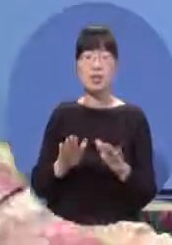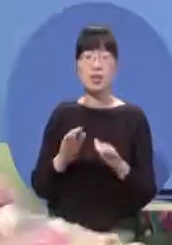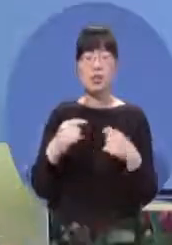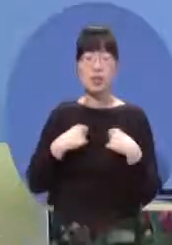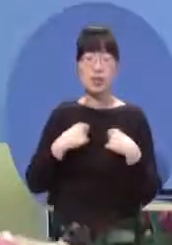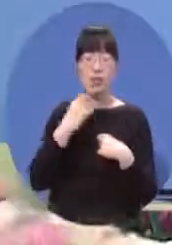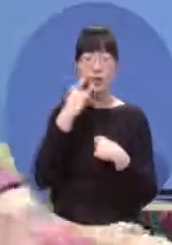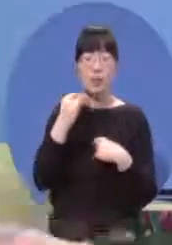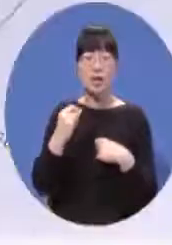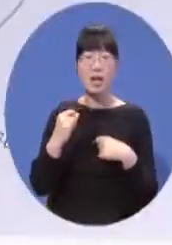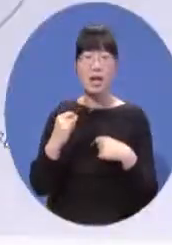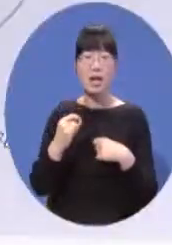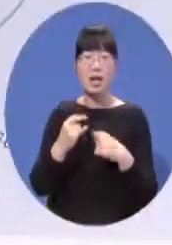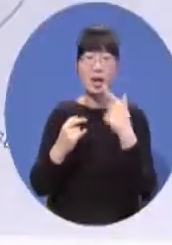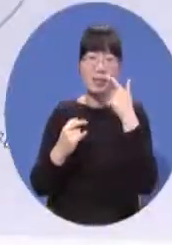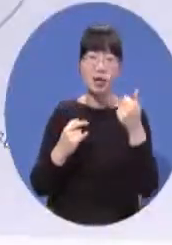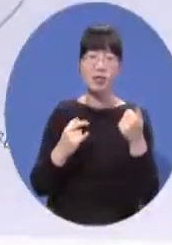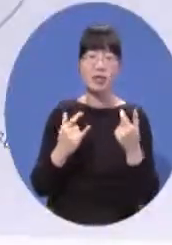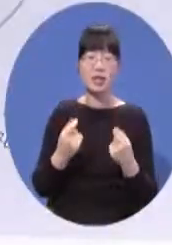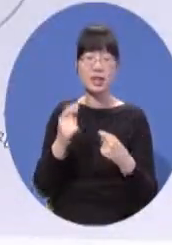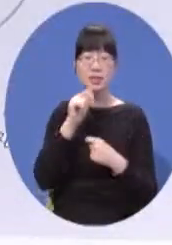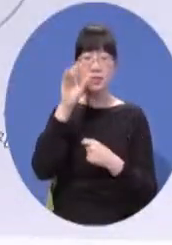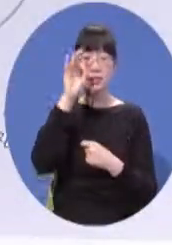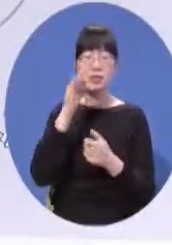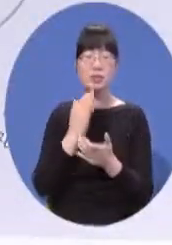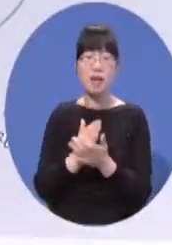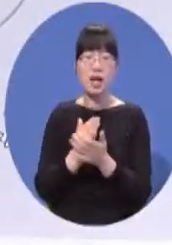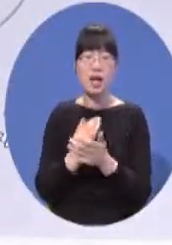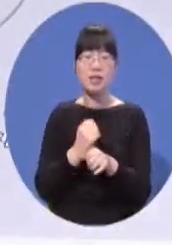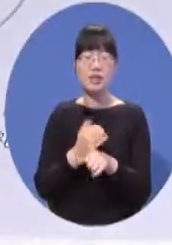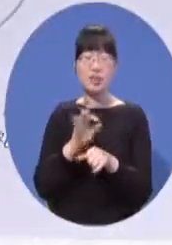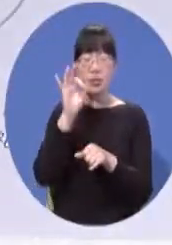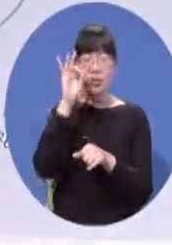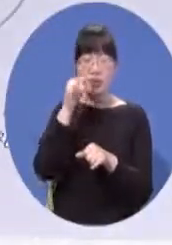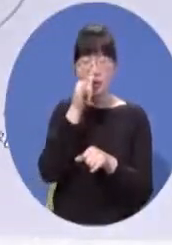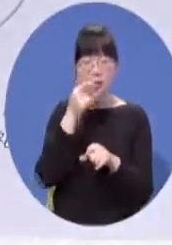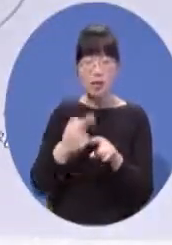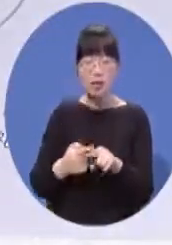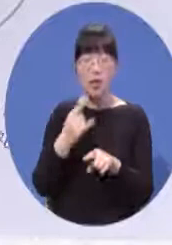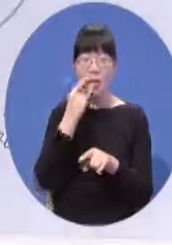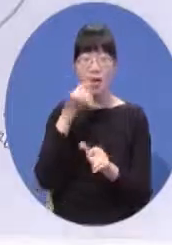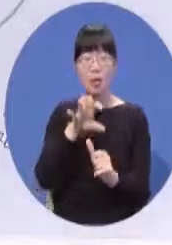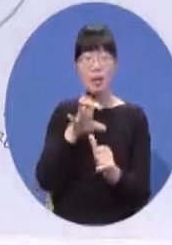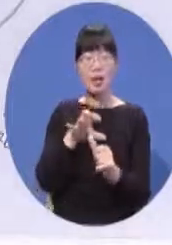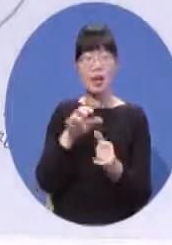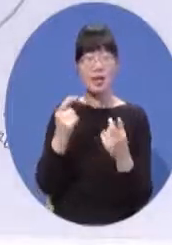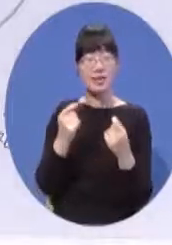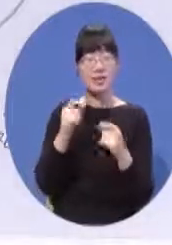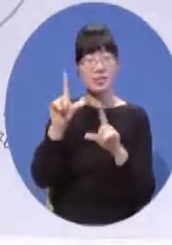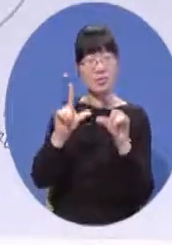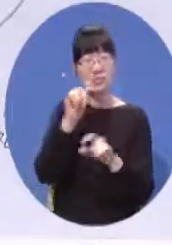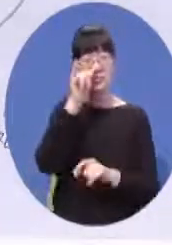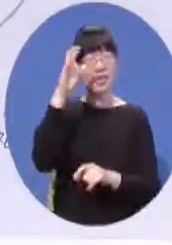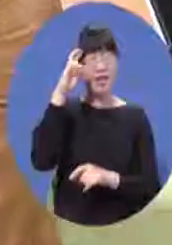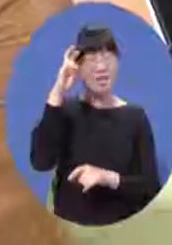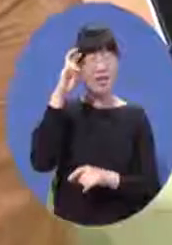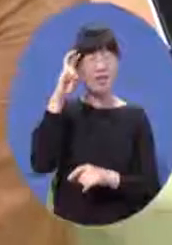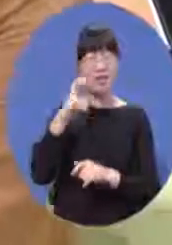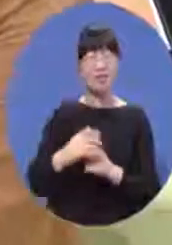엄마가 저기 아빠하고 자기하고 TV 보지 말아야 되는데 그거 보고 있다가 아, 엄마가 이제 좀 혼내고 있는 그런 장면. 눈